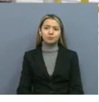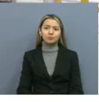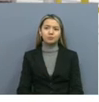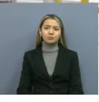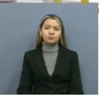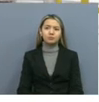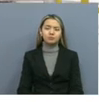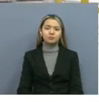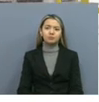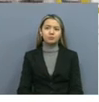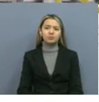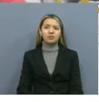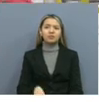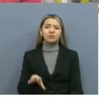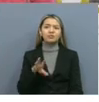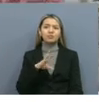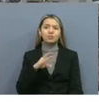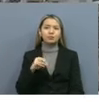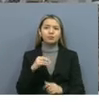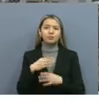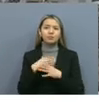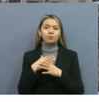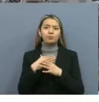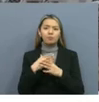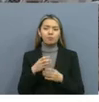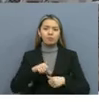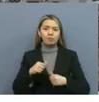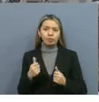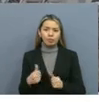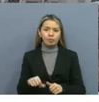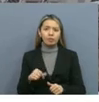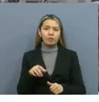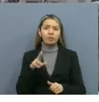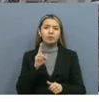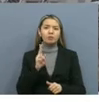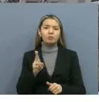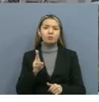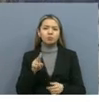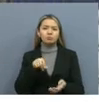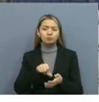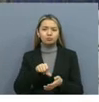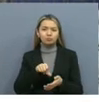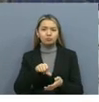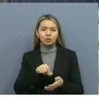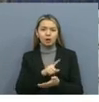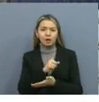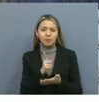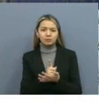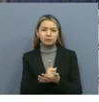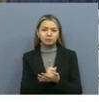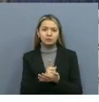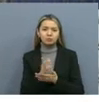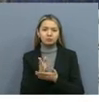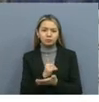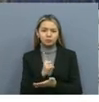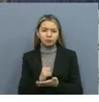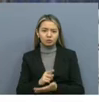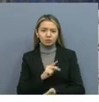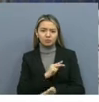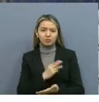Тұрмысы төмен азаматтар үшін атаулы әлеуметтік көмек төлемдері тағайындалады. Сонымен қатар еңбекке қабілетті отбасы мүшелері міндетті түрде қызмет жасауы тиіс.